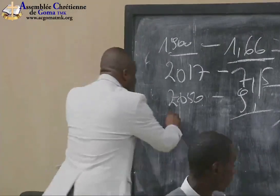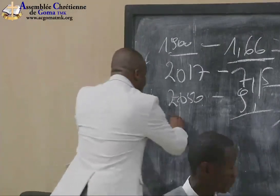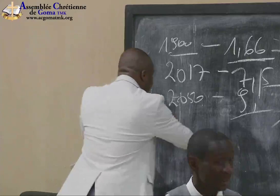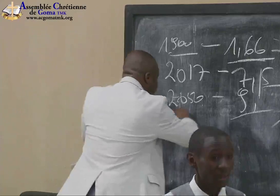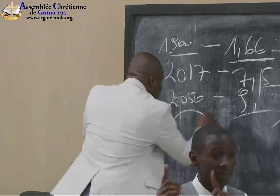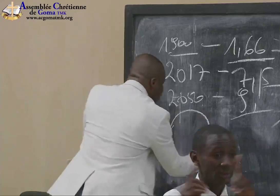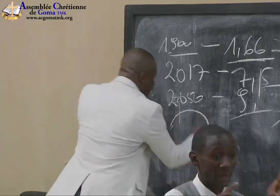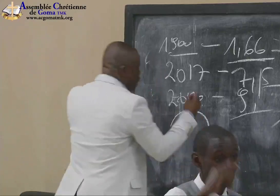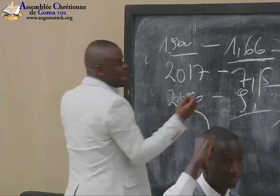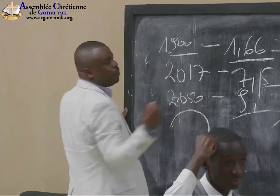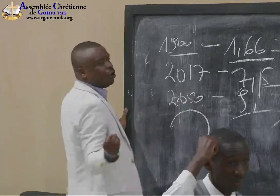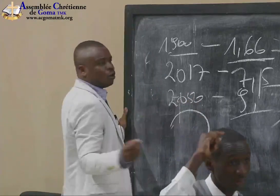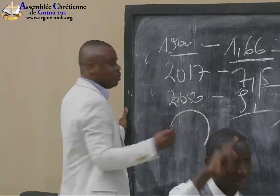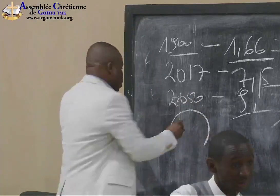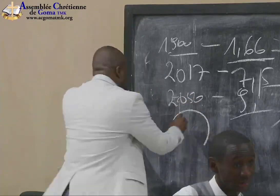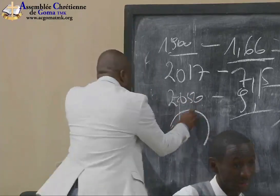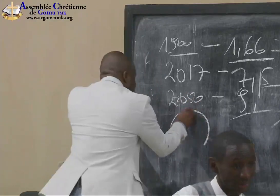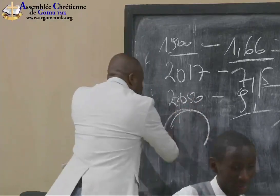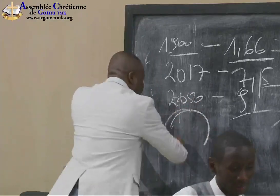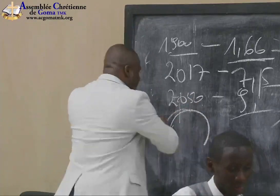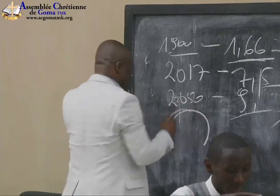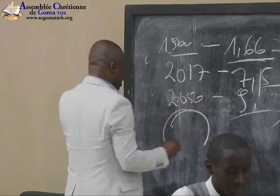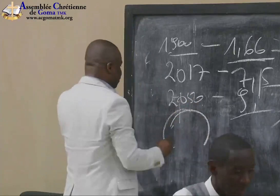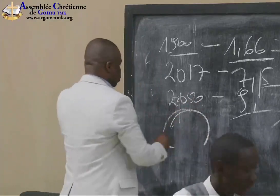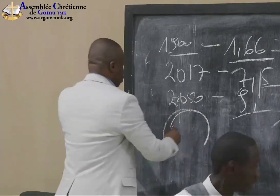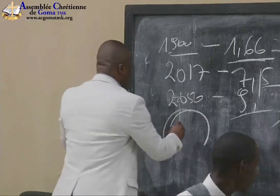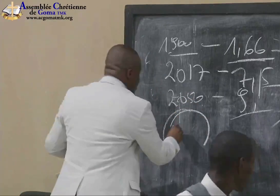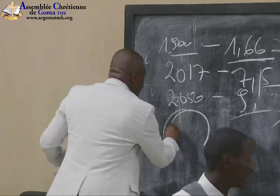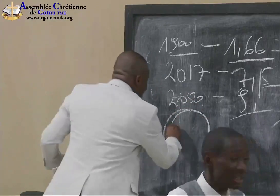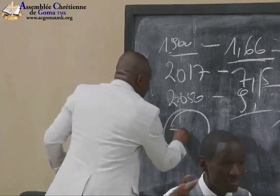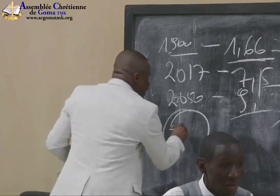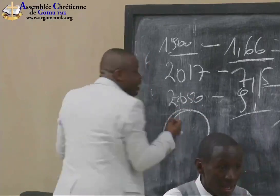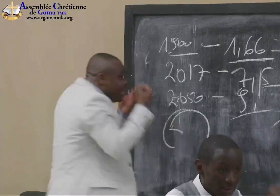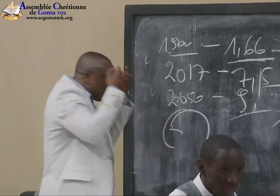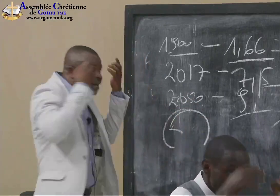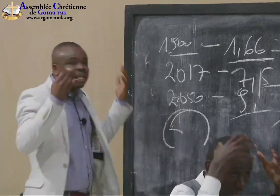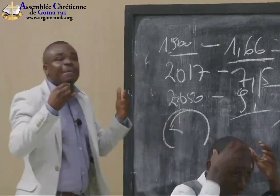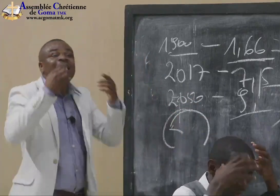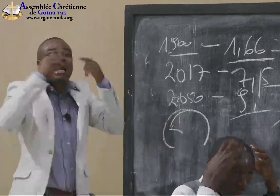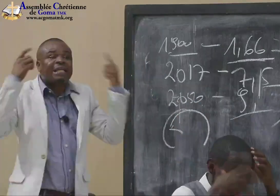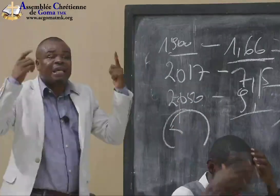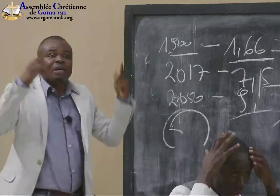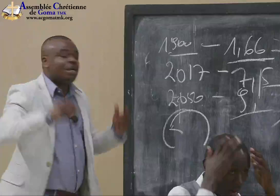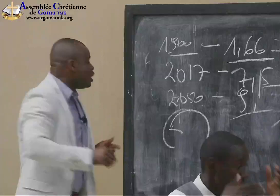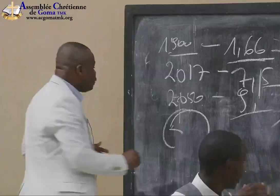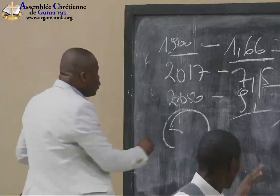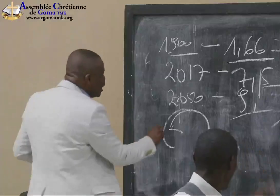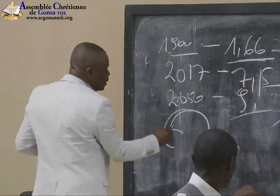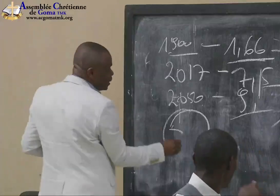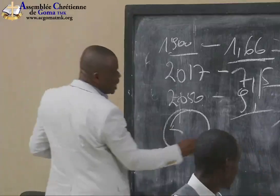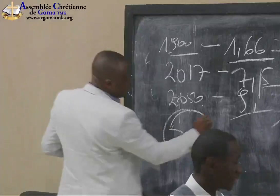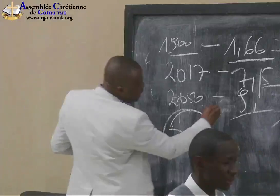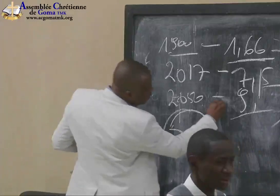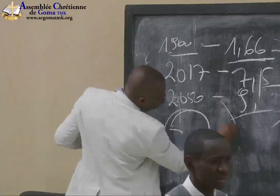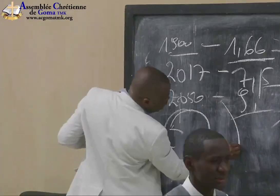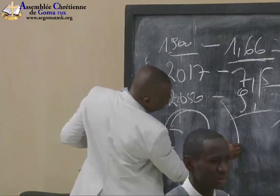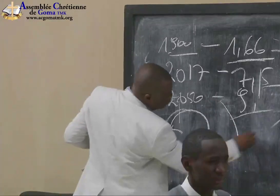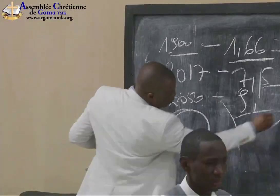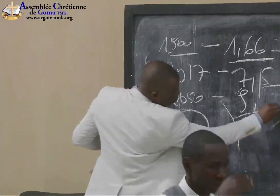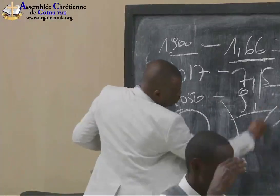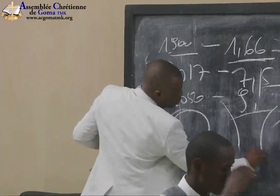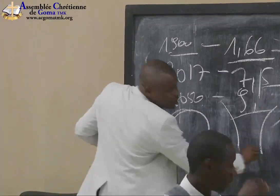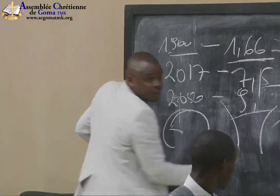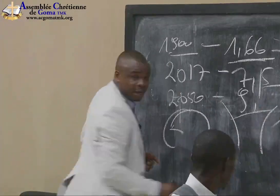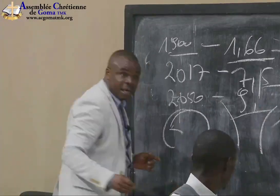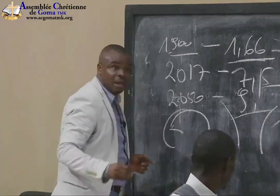Tokia yulu mpaka chini, tout. Elle a des faux cheveux. Elle a des